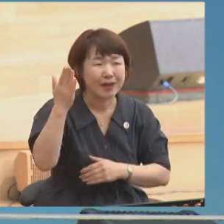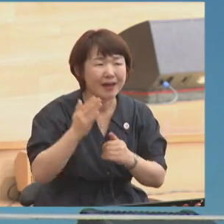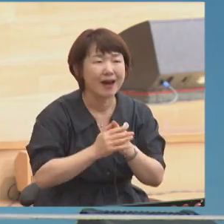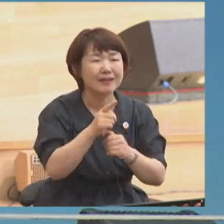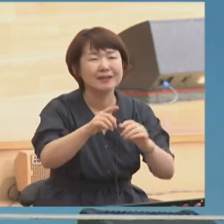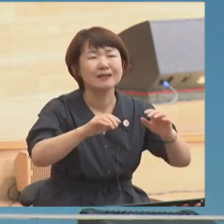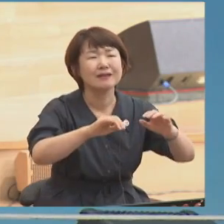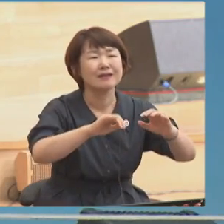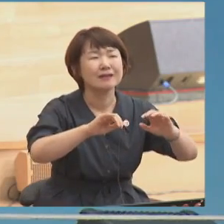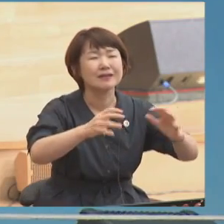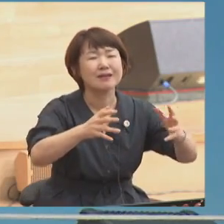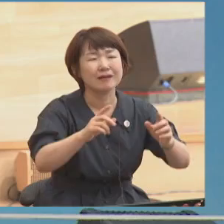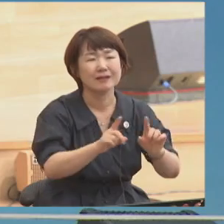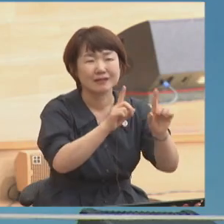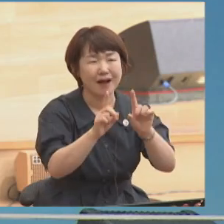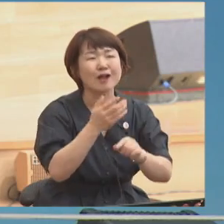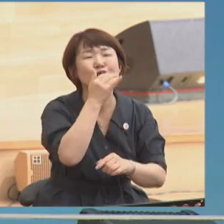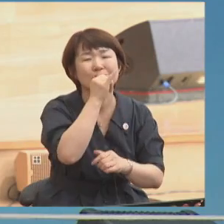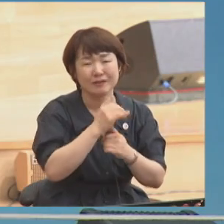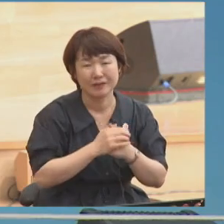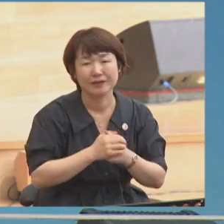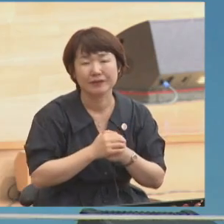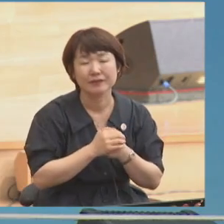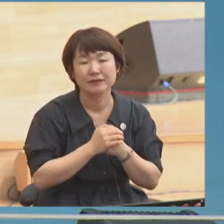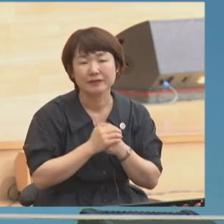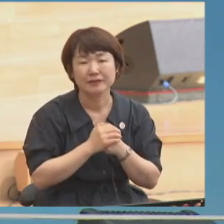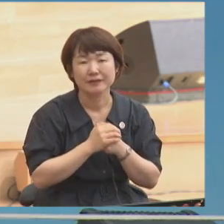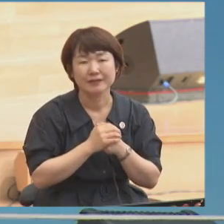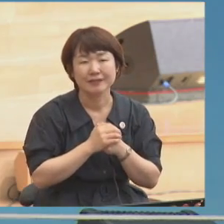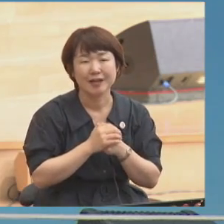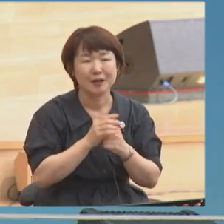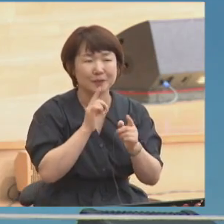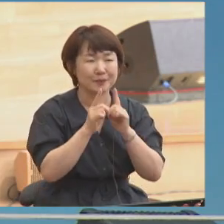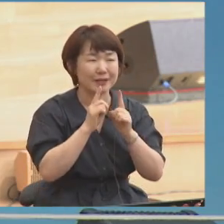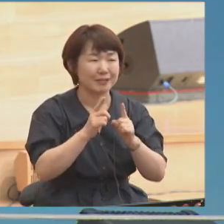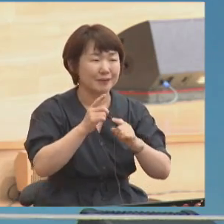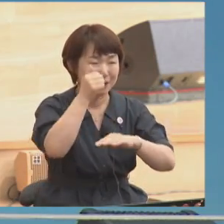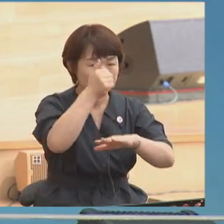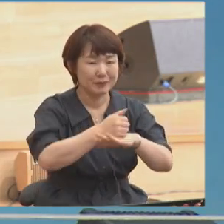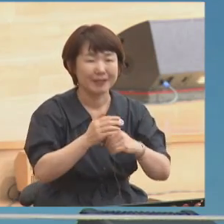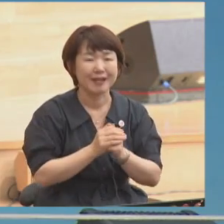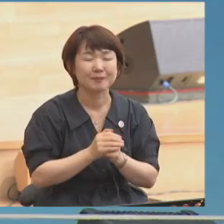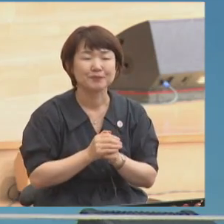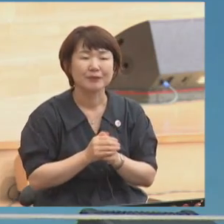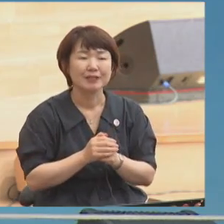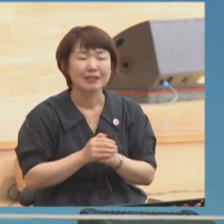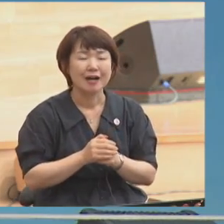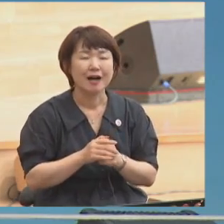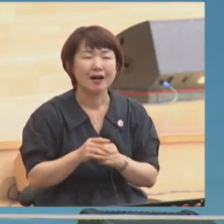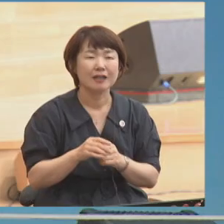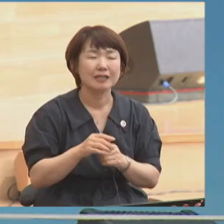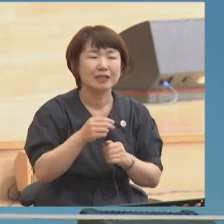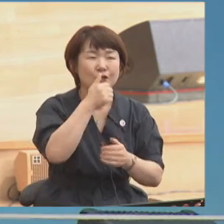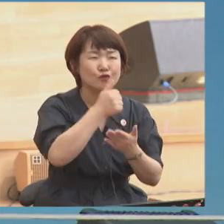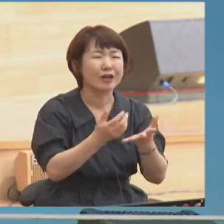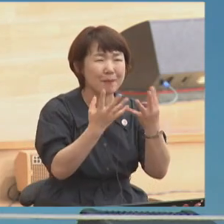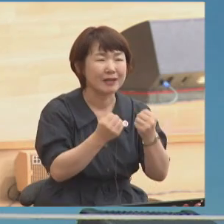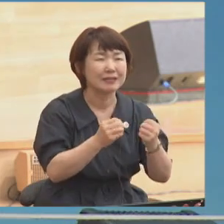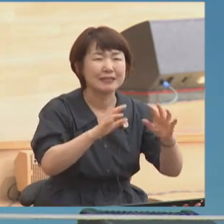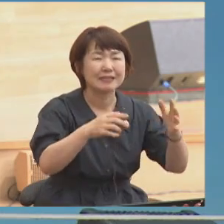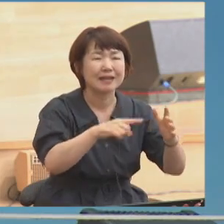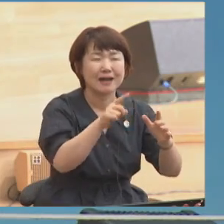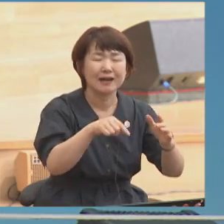있지. 말씀의 결론을 맺을게요. 우리 이런 생각을 할 수 있어요. 아예 불완전하고 제약된 세상 속에 살다